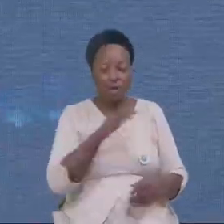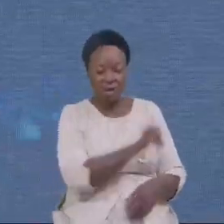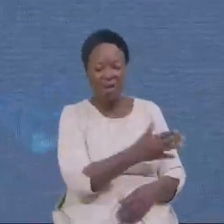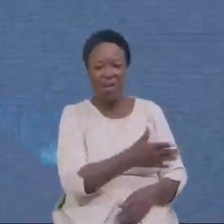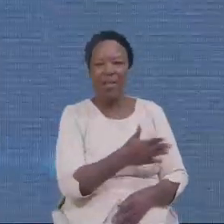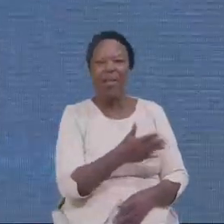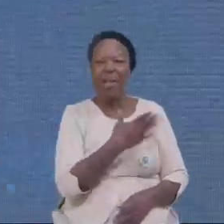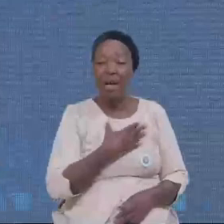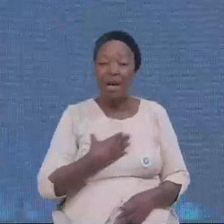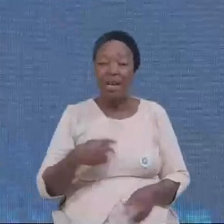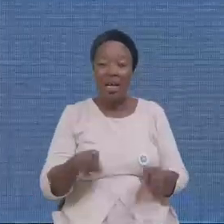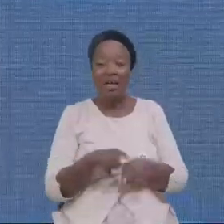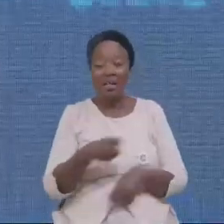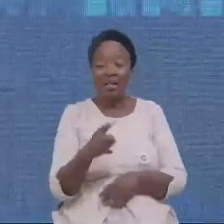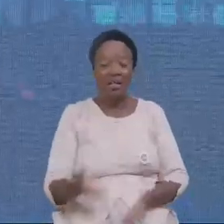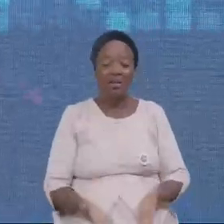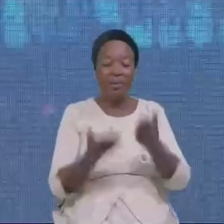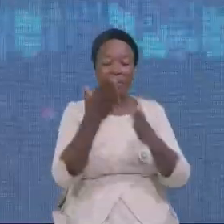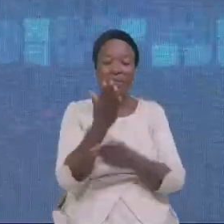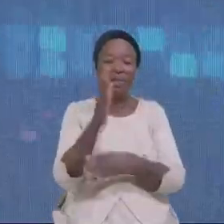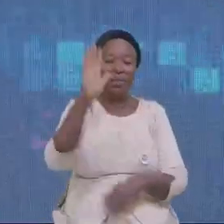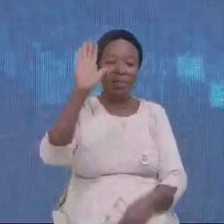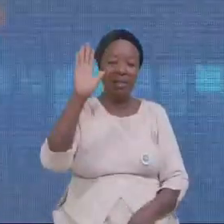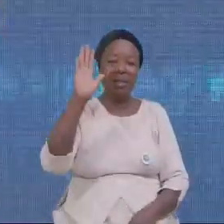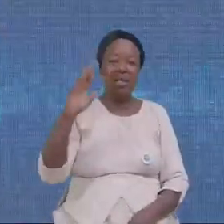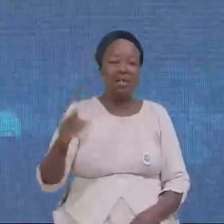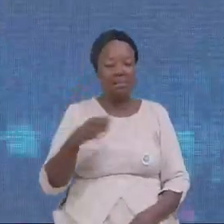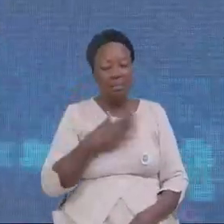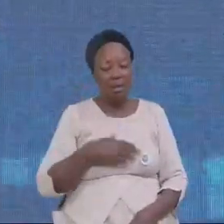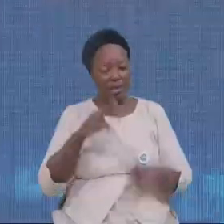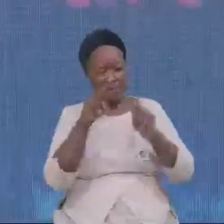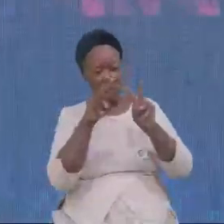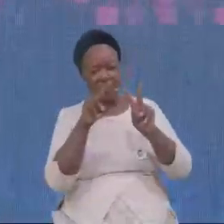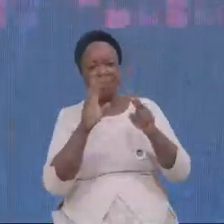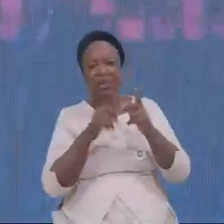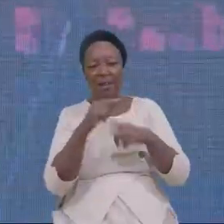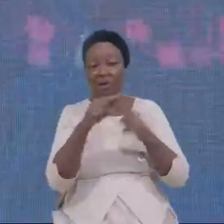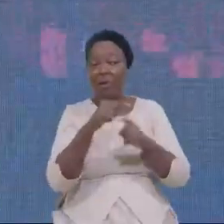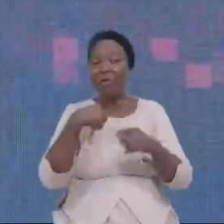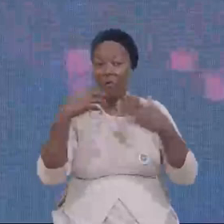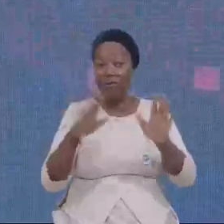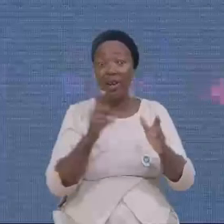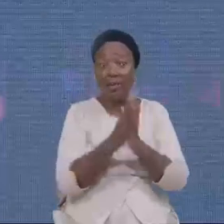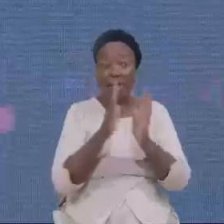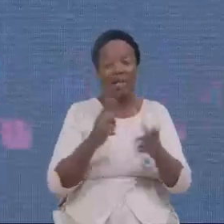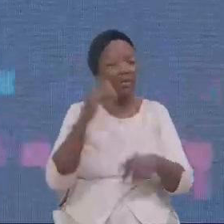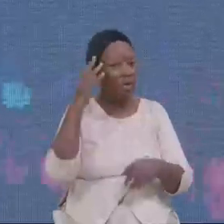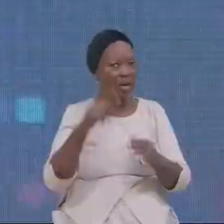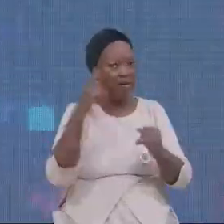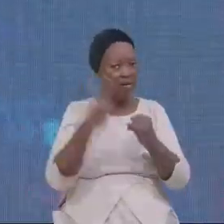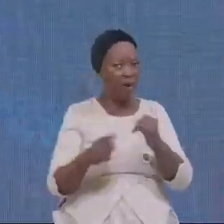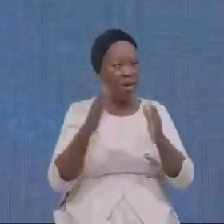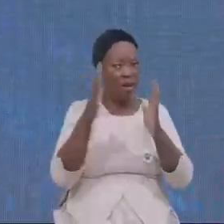et comme ils lèvent leurs mains, regardez-les. Et quand on aura fini la prière, vous entendrez le dernier